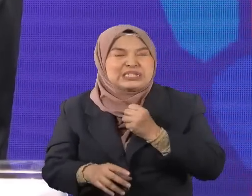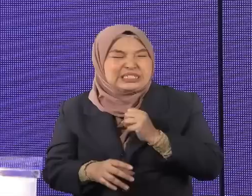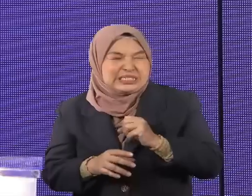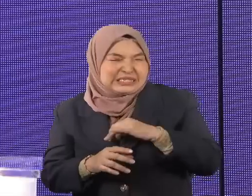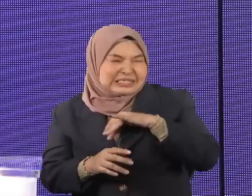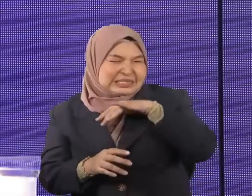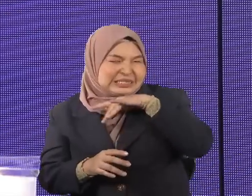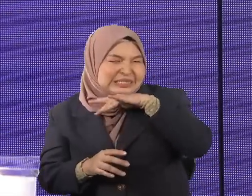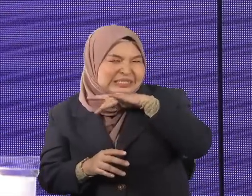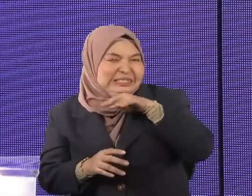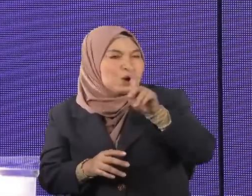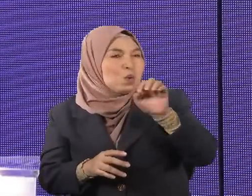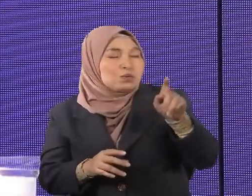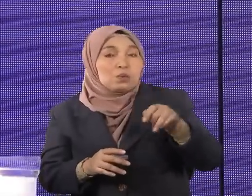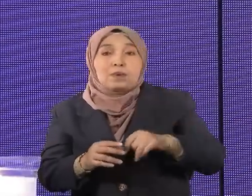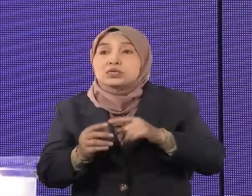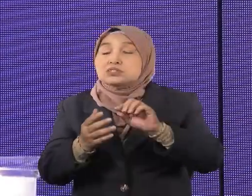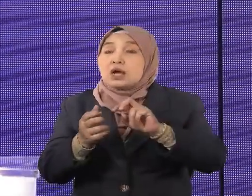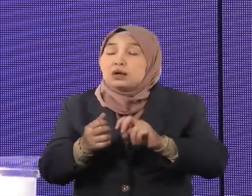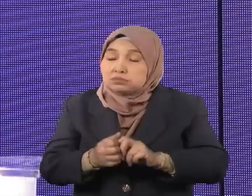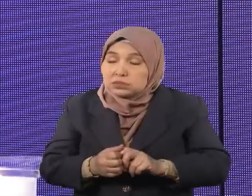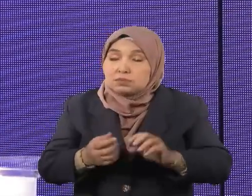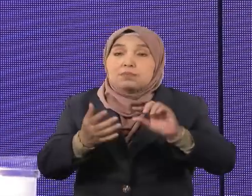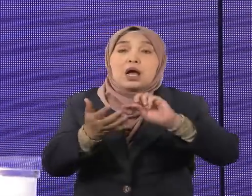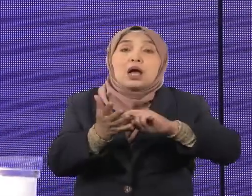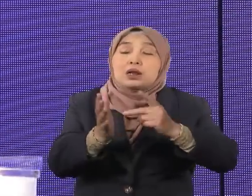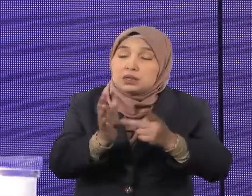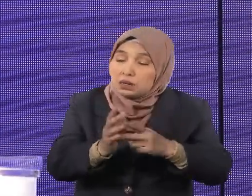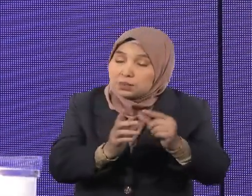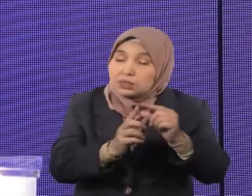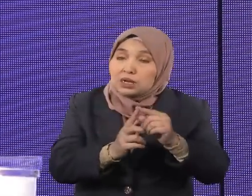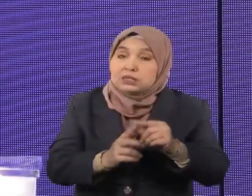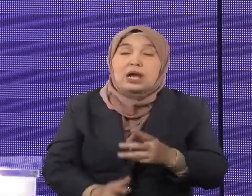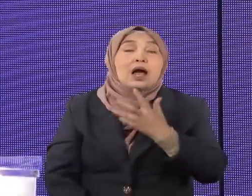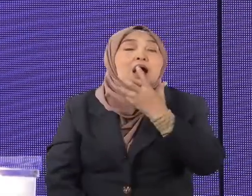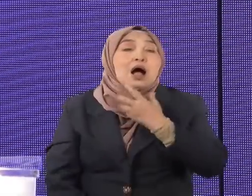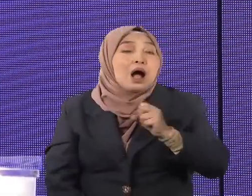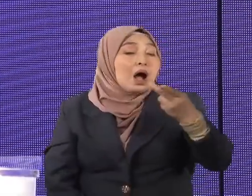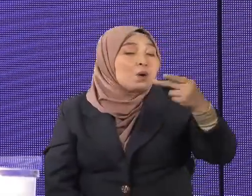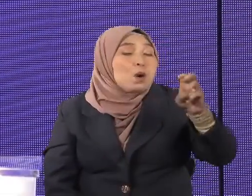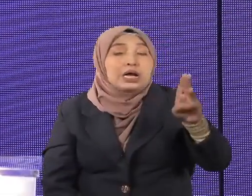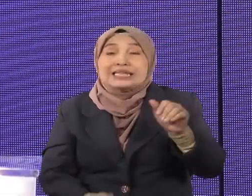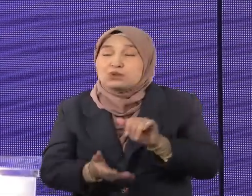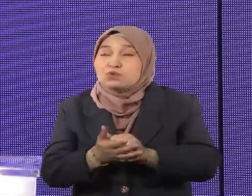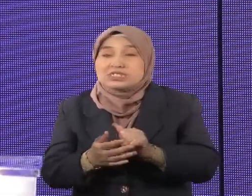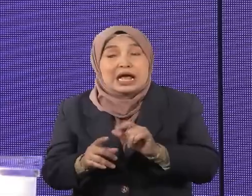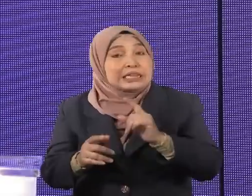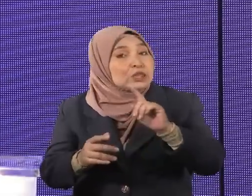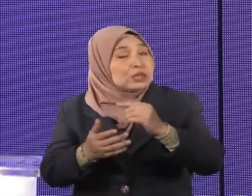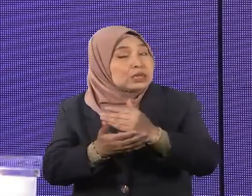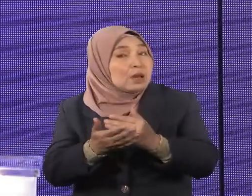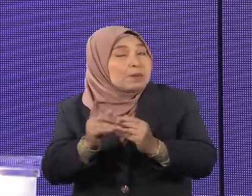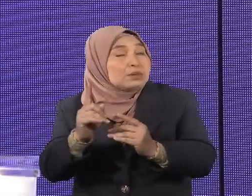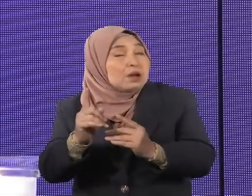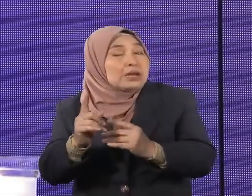Tetapi sebenarnya istilah syahwat ini yang sudah pun kita bincangkan ialah berbeza dengan hawa. Ya, hawa itu sesuatu keinginan lintas